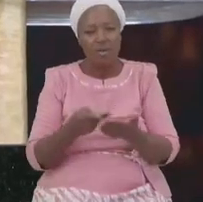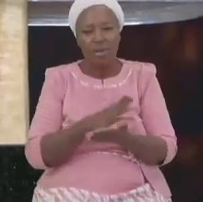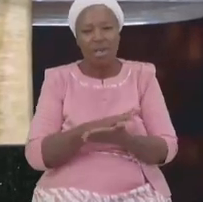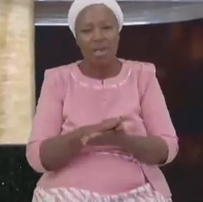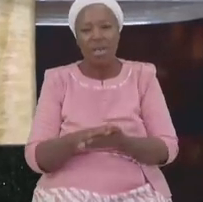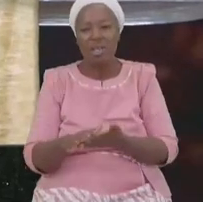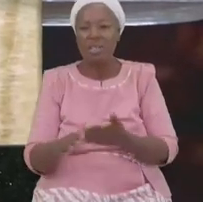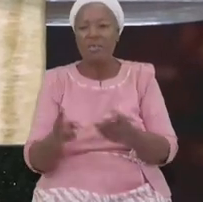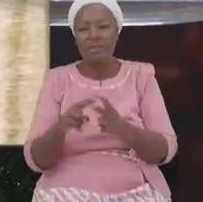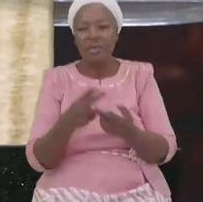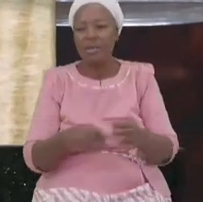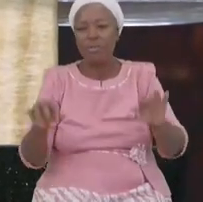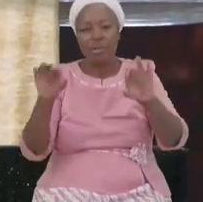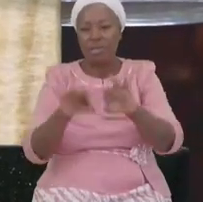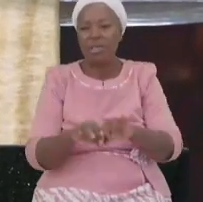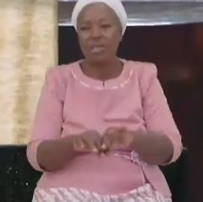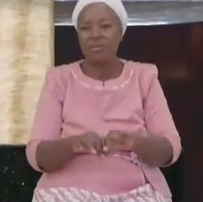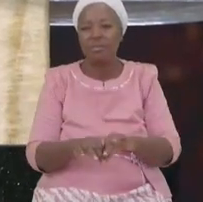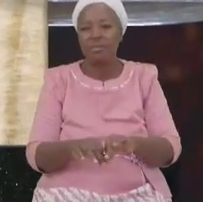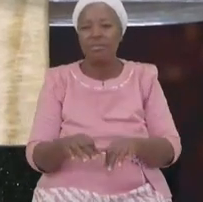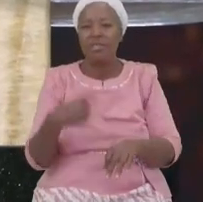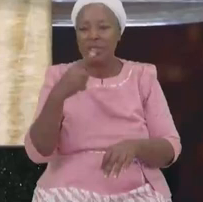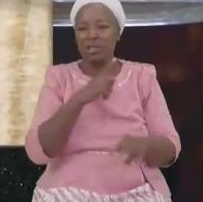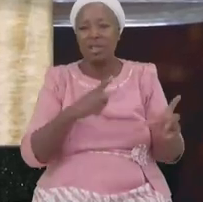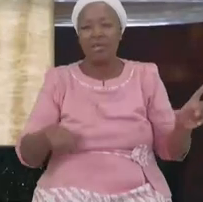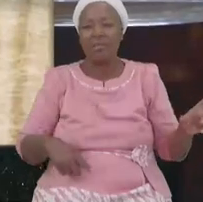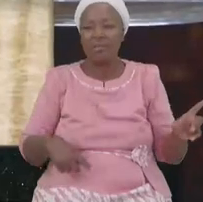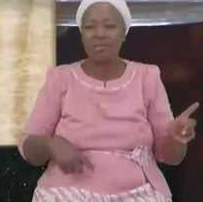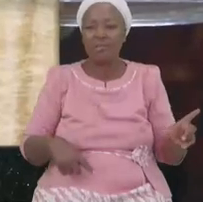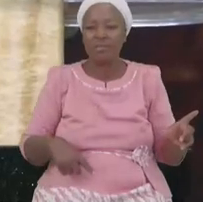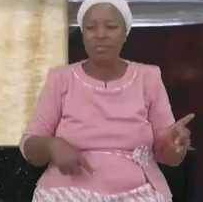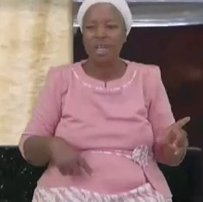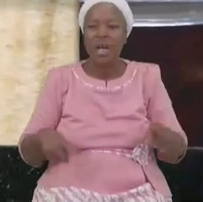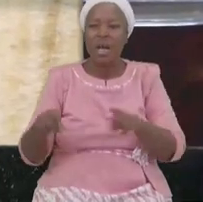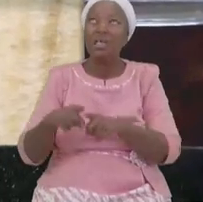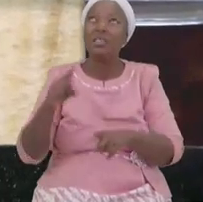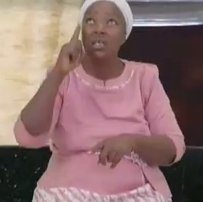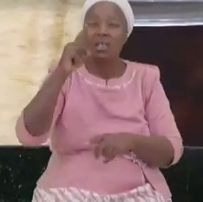cruciale. Parle au Seigneur. Comme il te sanctifie,